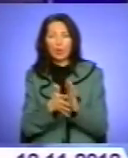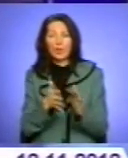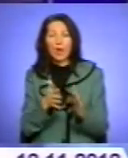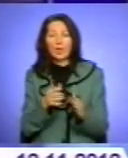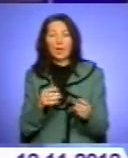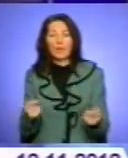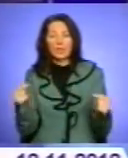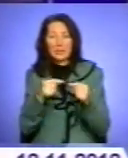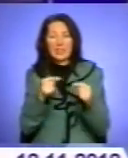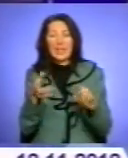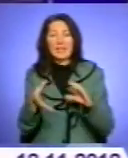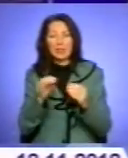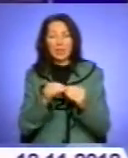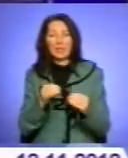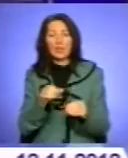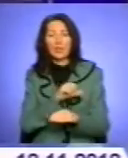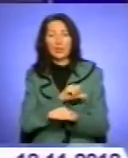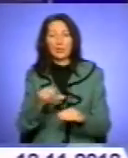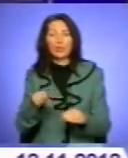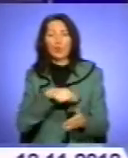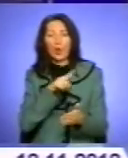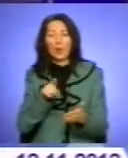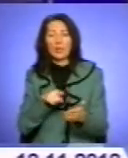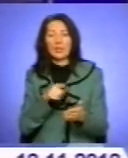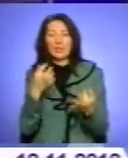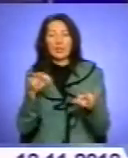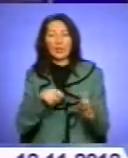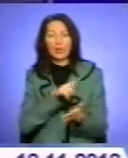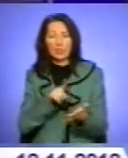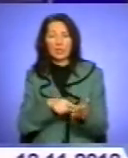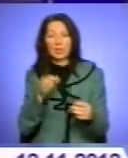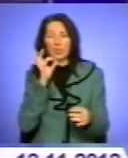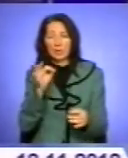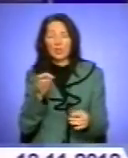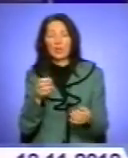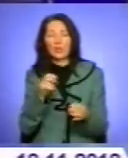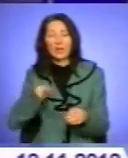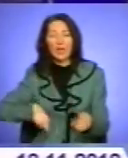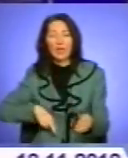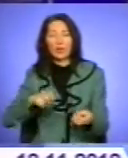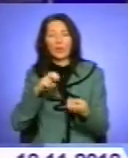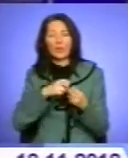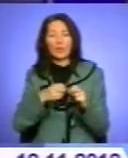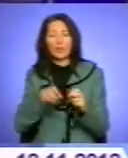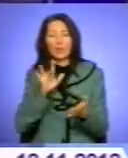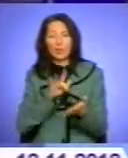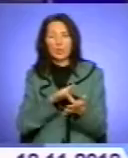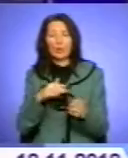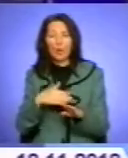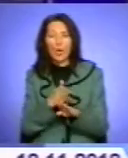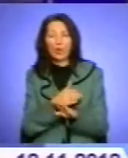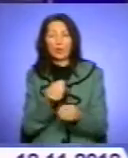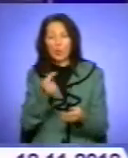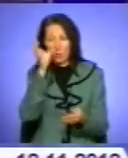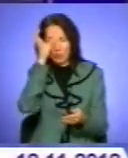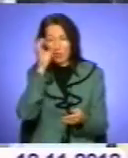оцінювання, зауважив під час прес-конференції директор Івано-Франківського регіонального центру оцінювання якості освіти Богдан Томанчук. Більше у